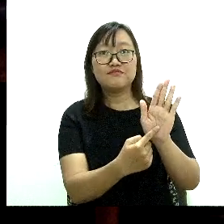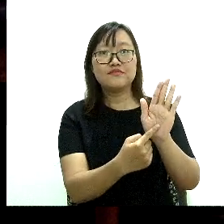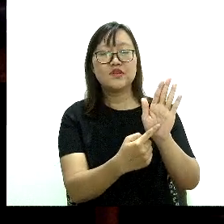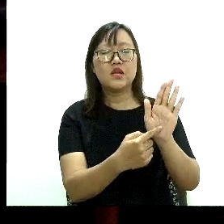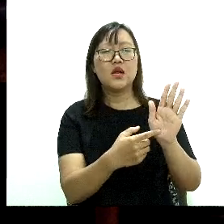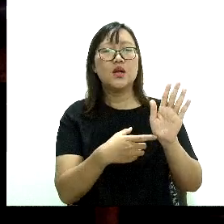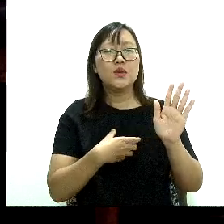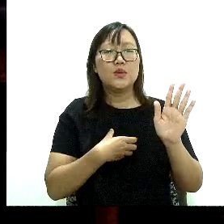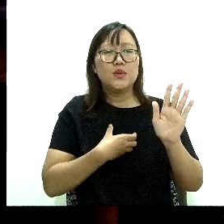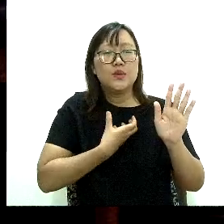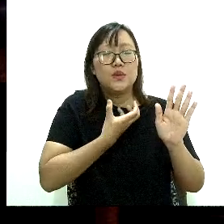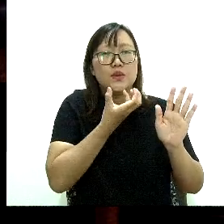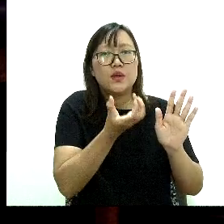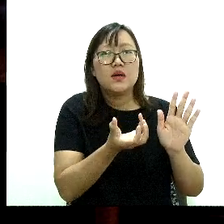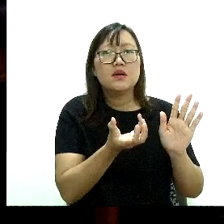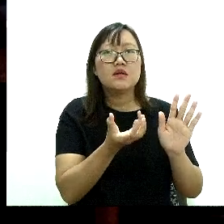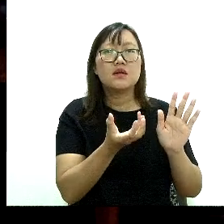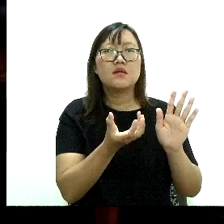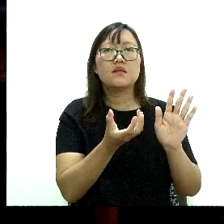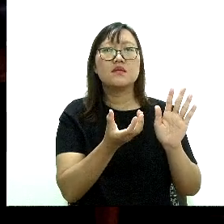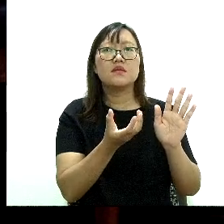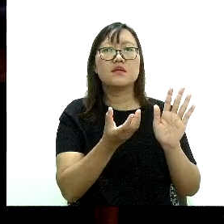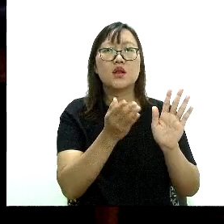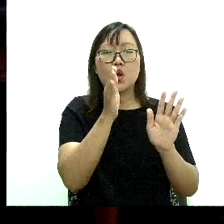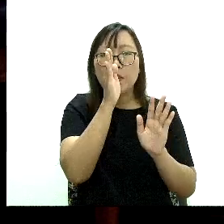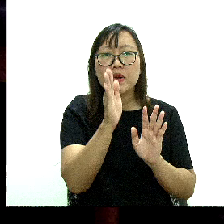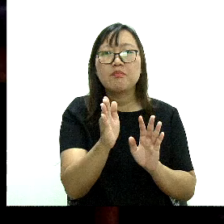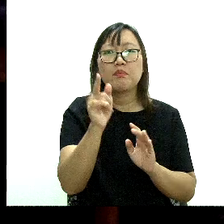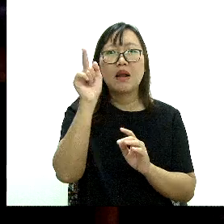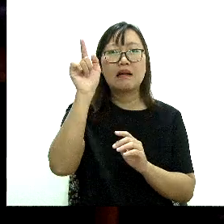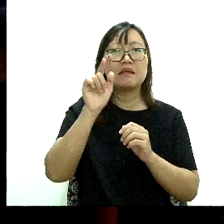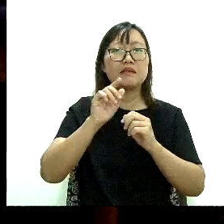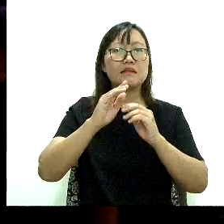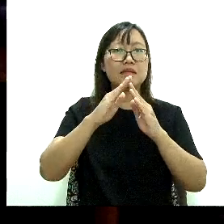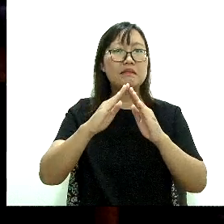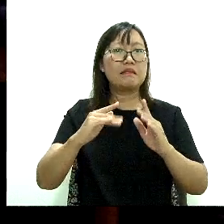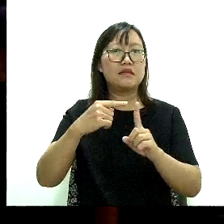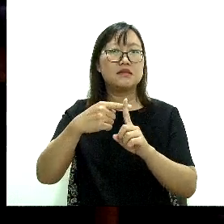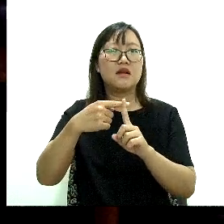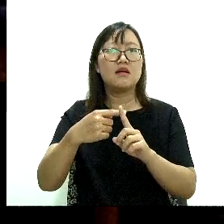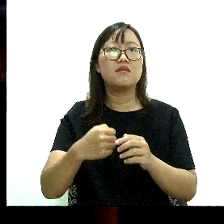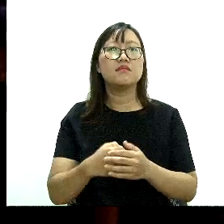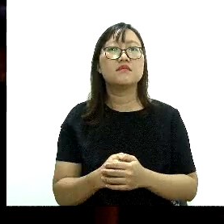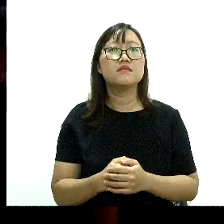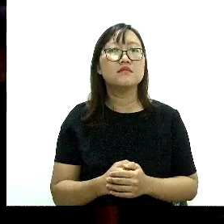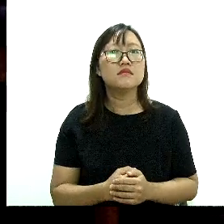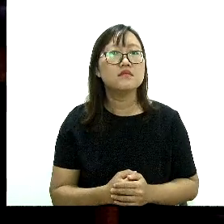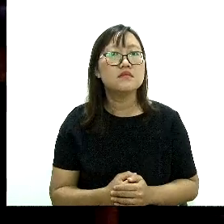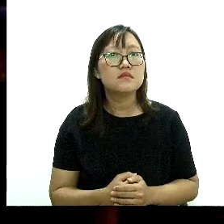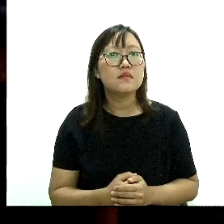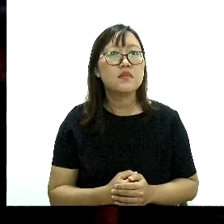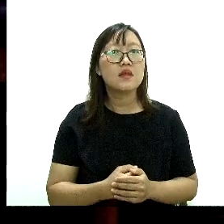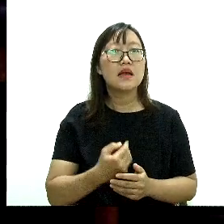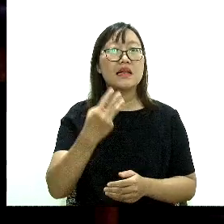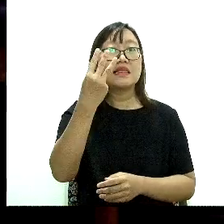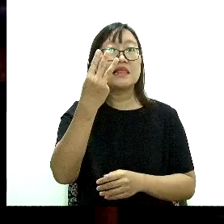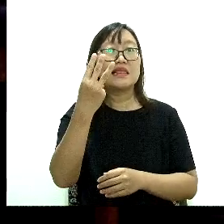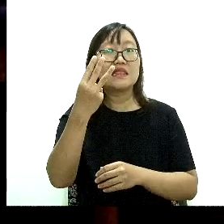dan komitmennya pada gereja. Belum 3 tahun, ia dipilih menjadi wakil